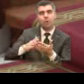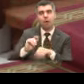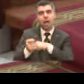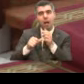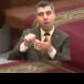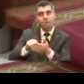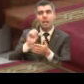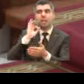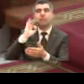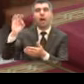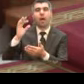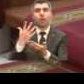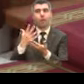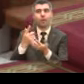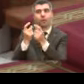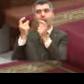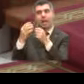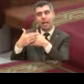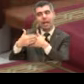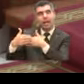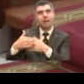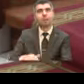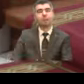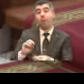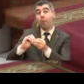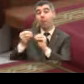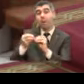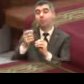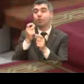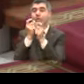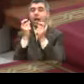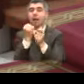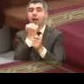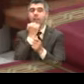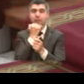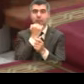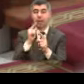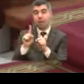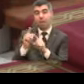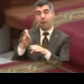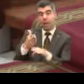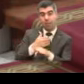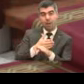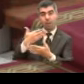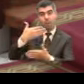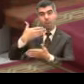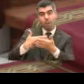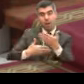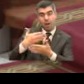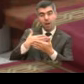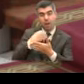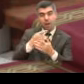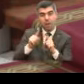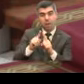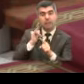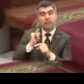المنطقة. من بعد تيوقع مشكل المقاولة، المسطرة المعمول بها قبل ما تفسخ العقدة خصك تنبهوا واحد ثلاثة المرات دي ميزون